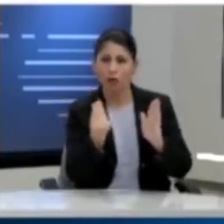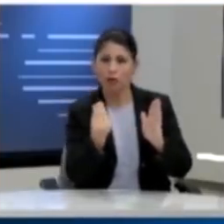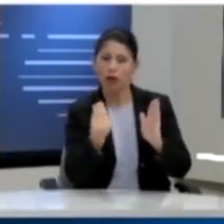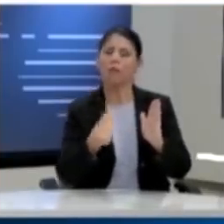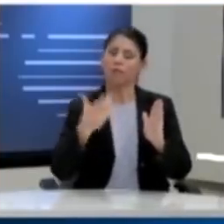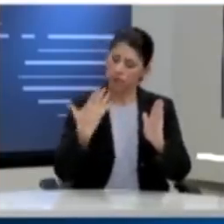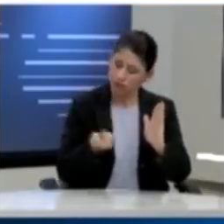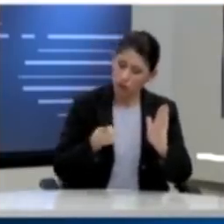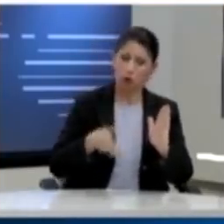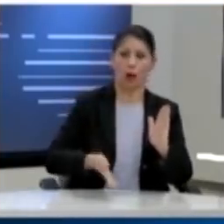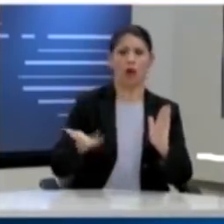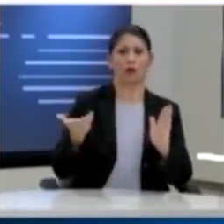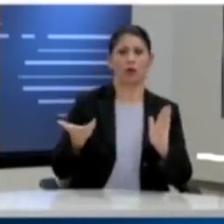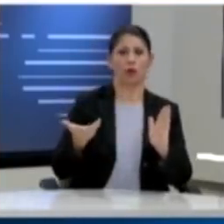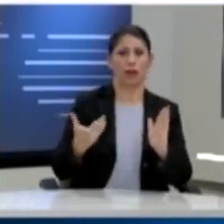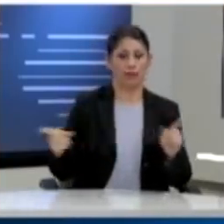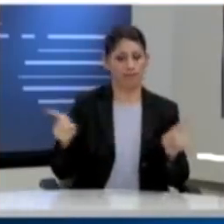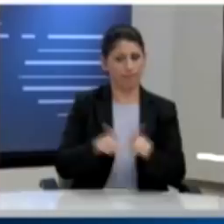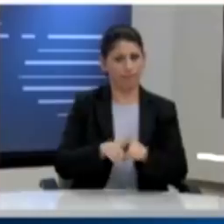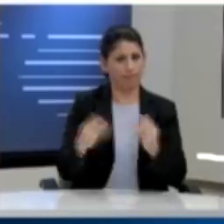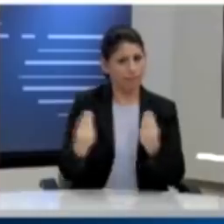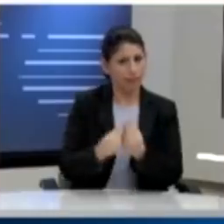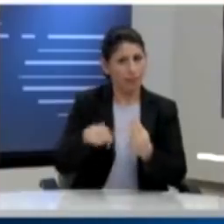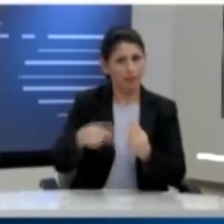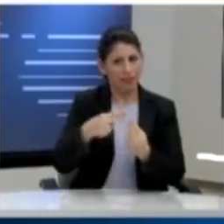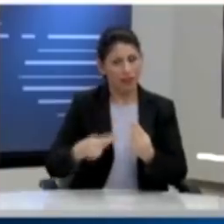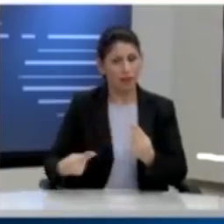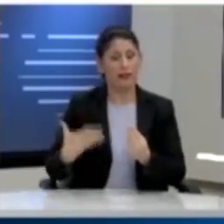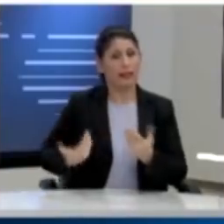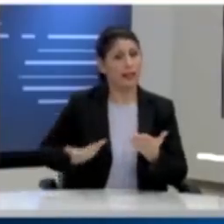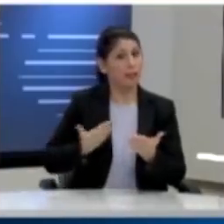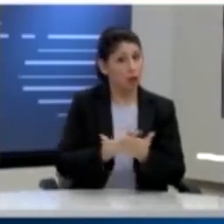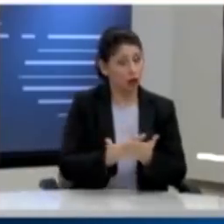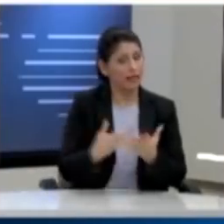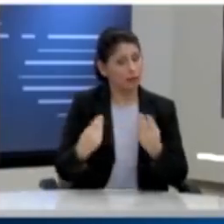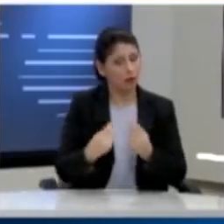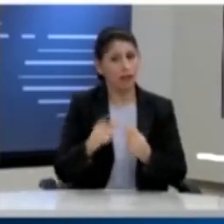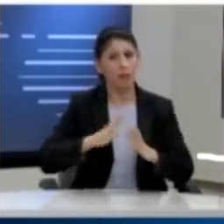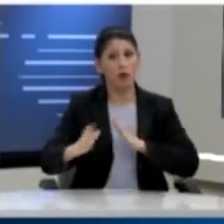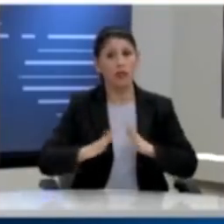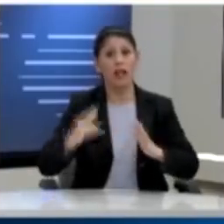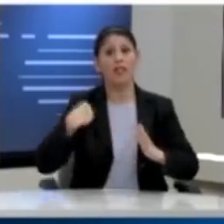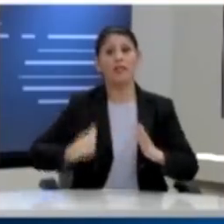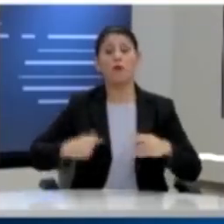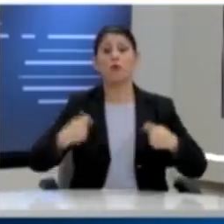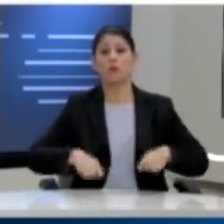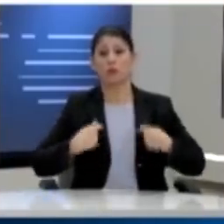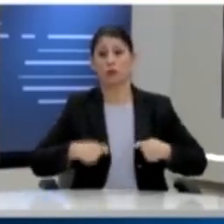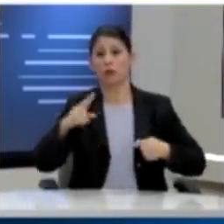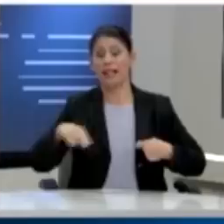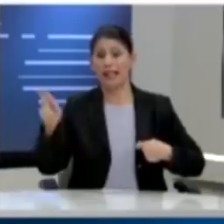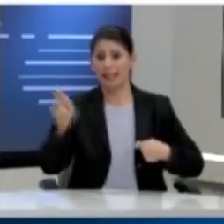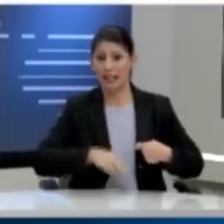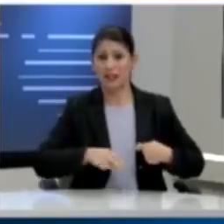Συναφής με αυτά τα θέματα είναι και ο άξονας της πρότασής μας που αφορά την προστασία του δημοσίου πλούτου και την